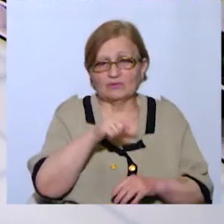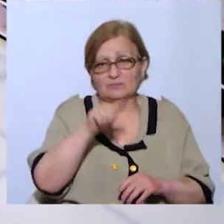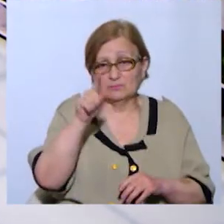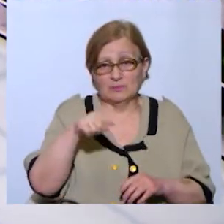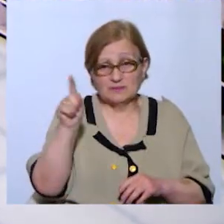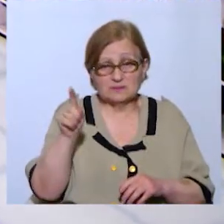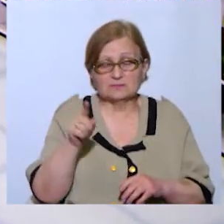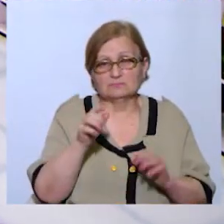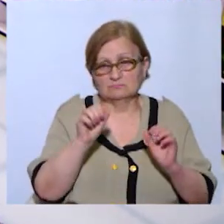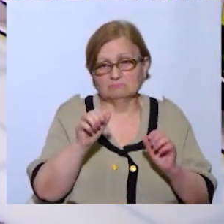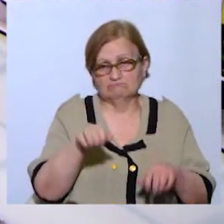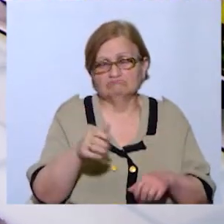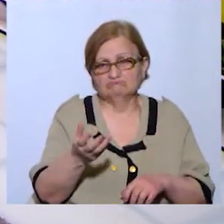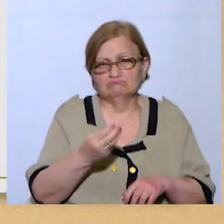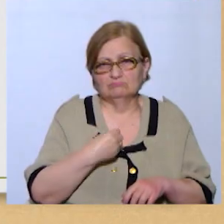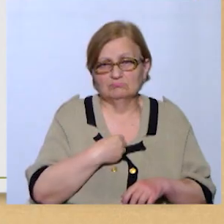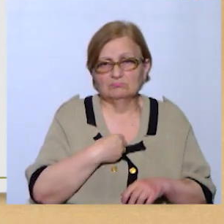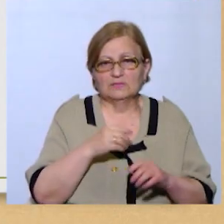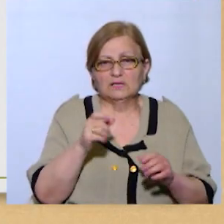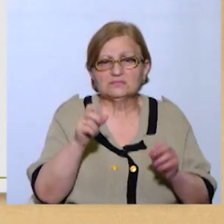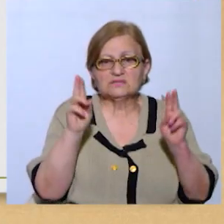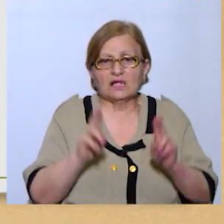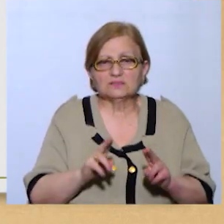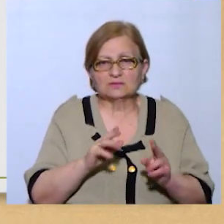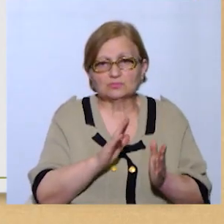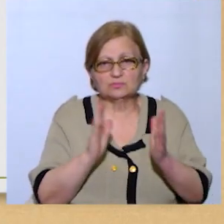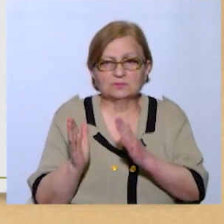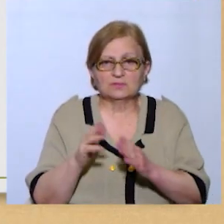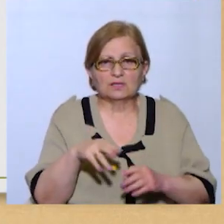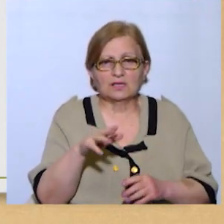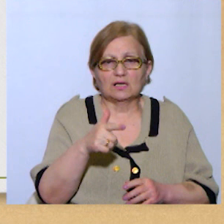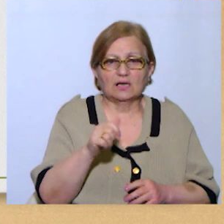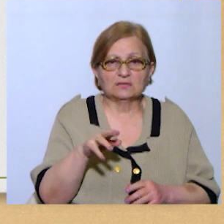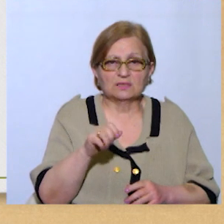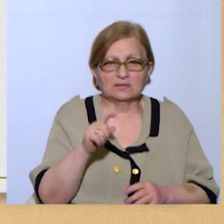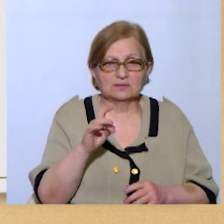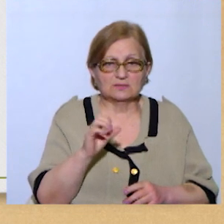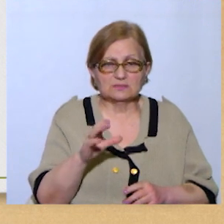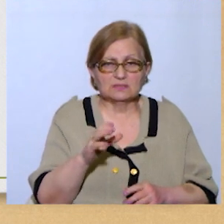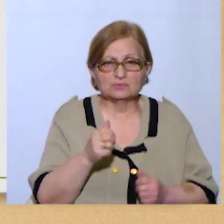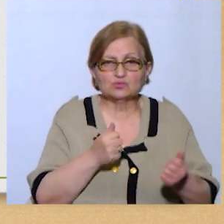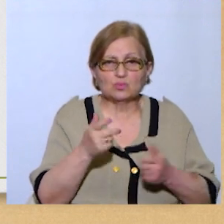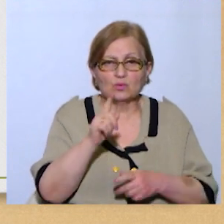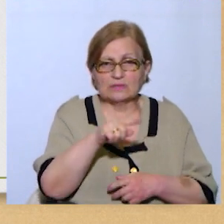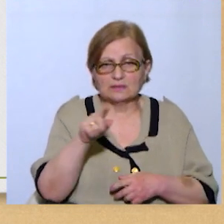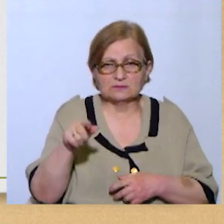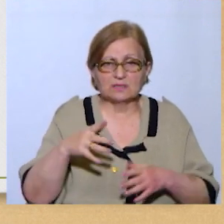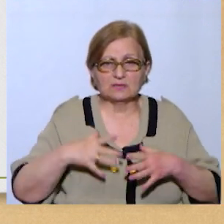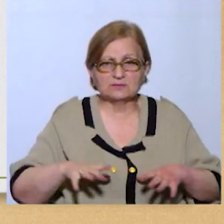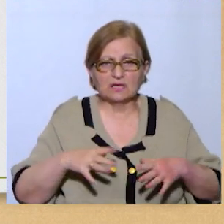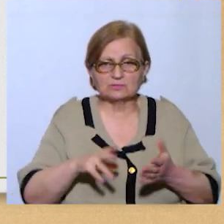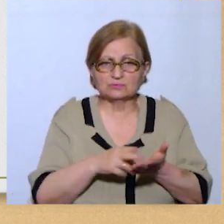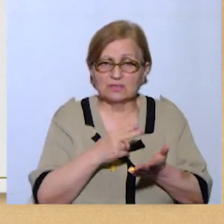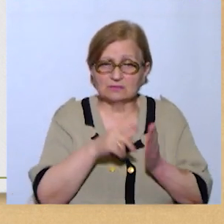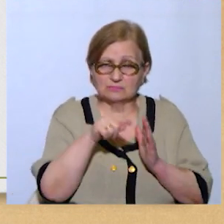მიღებული რიცხვიდან, მივიღებთ მონაცემების სტანდარტულ გადახრას. ზოგიერთ და რამდენიმე და ხშირ ქართულ